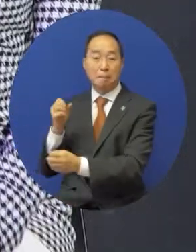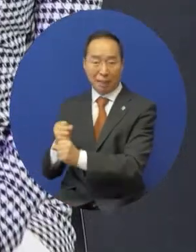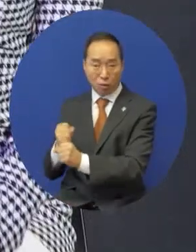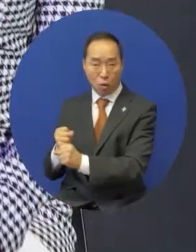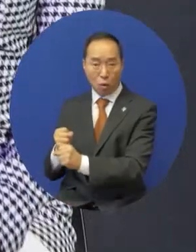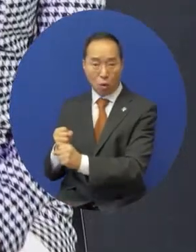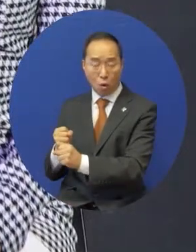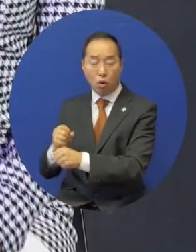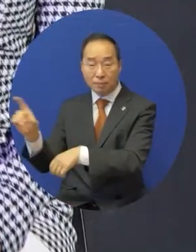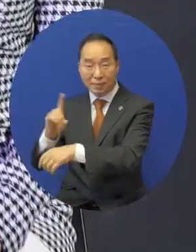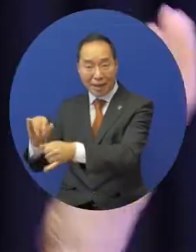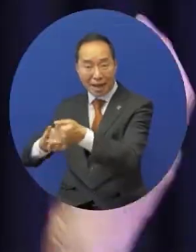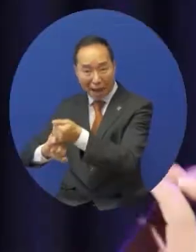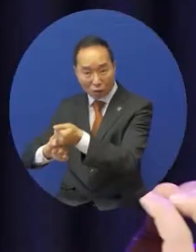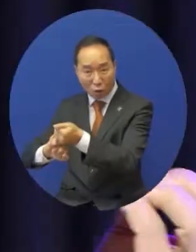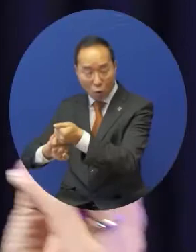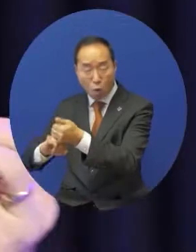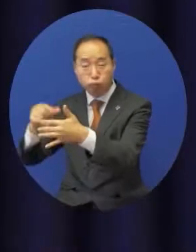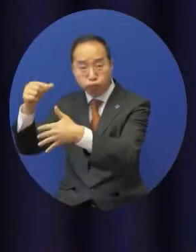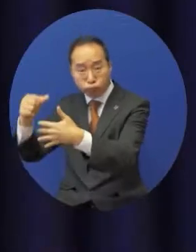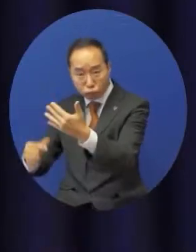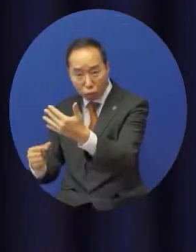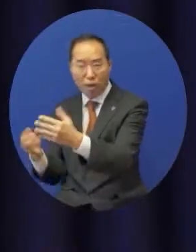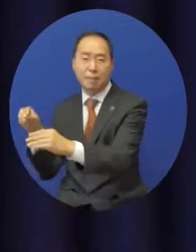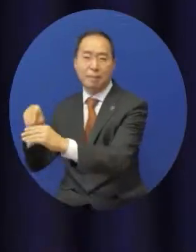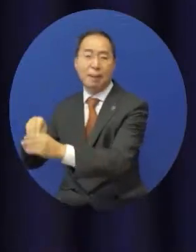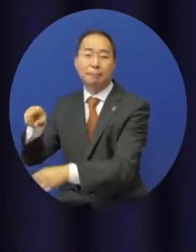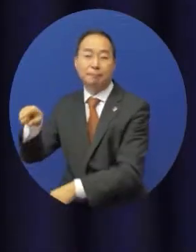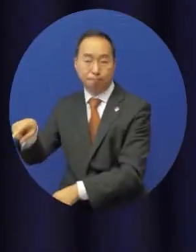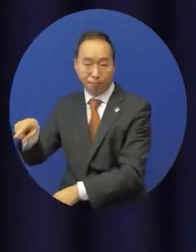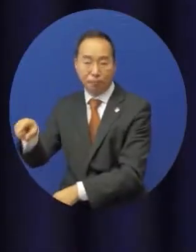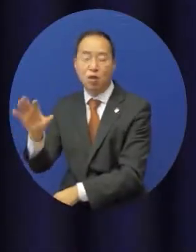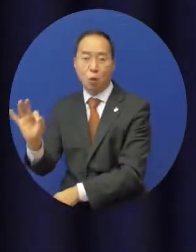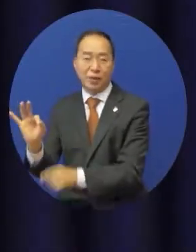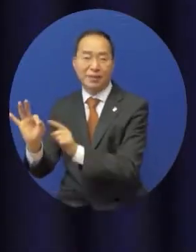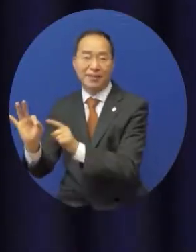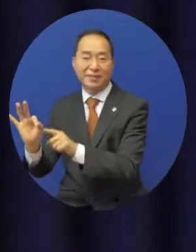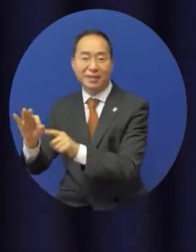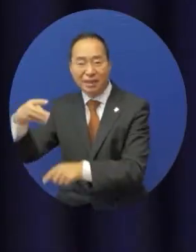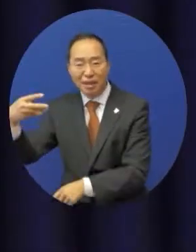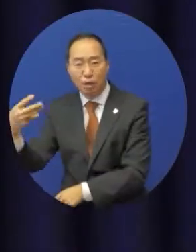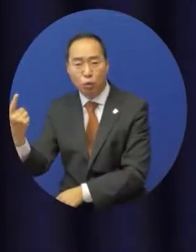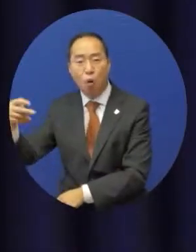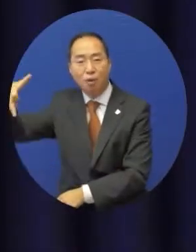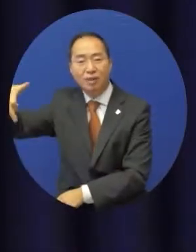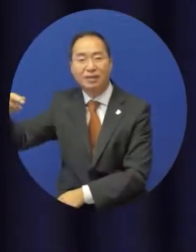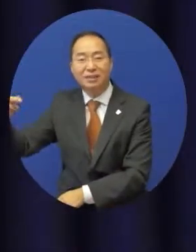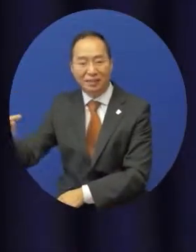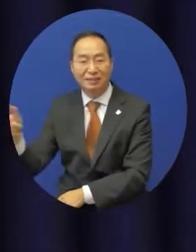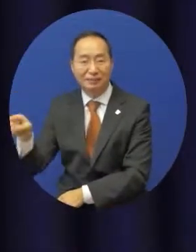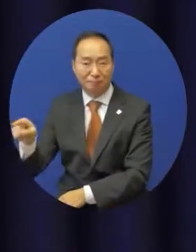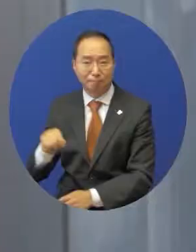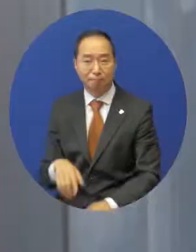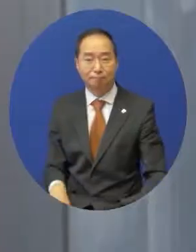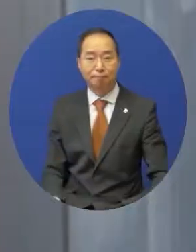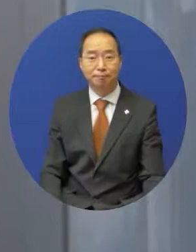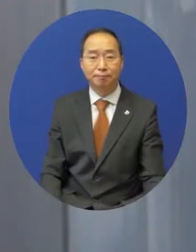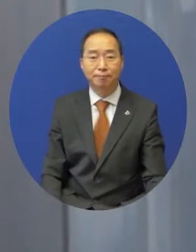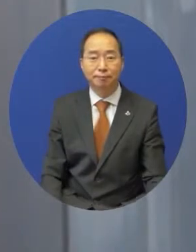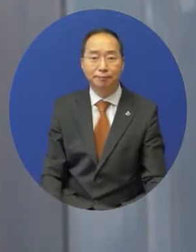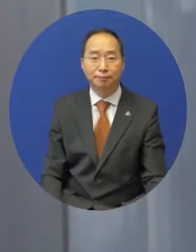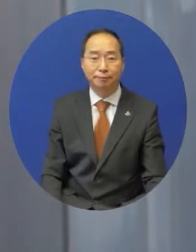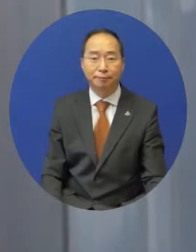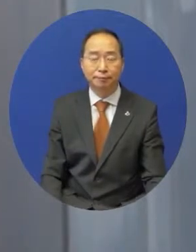거기에는 디지털 약속, 그런 프로그램이 들어가 있는 코인, 그게 바로 토큰으로 생각하시면 될 것 같습니다.